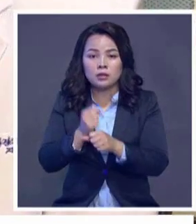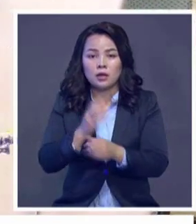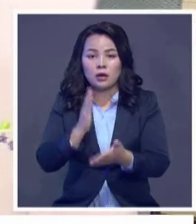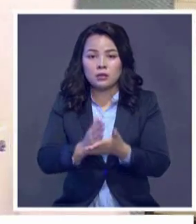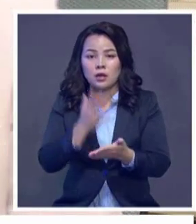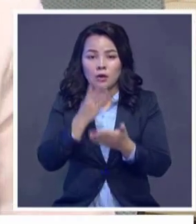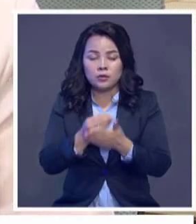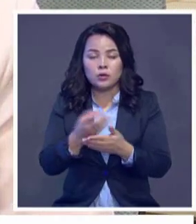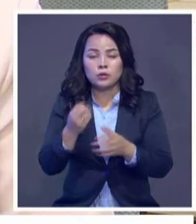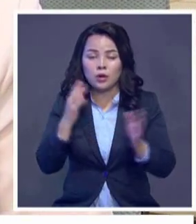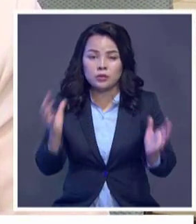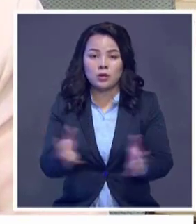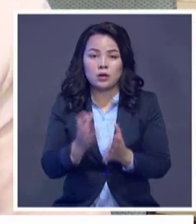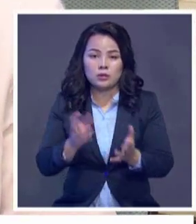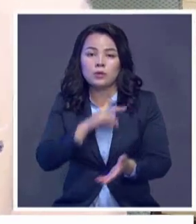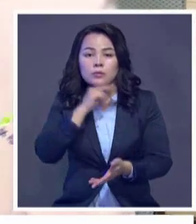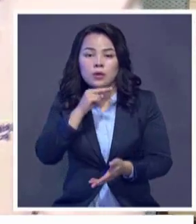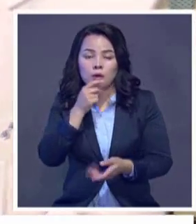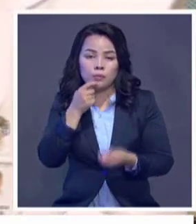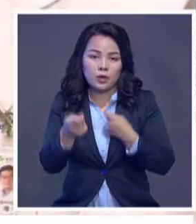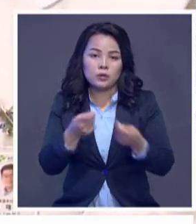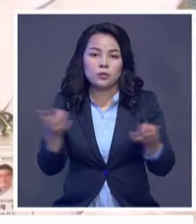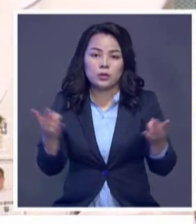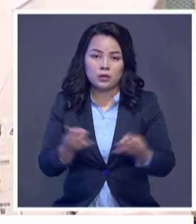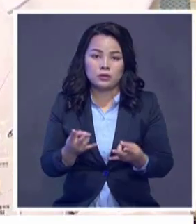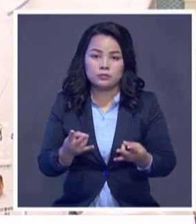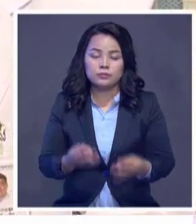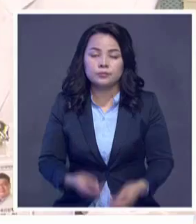дәрежеде күтім мен жақсы көңіл күй қажет.